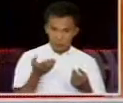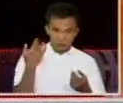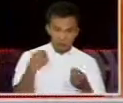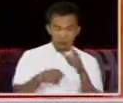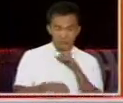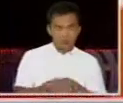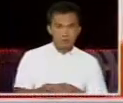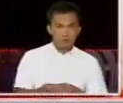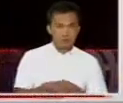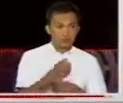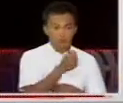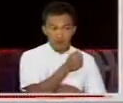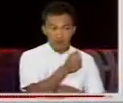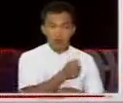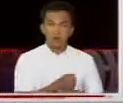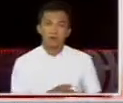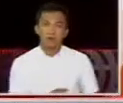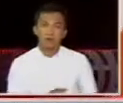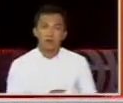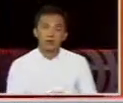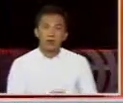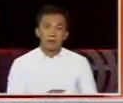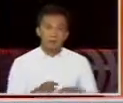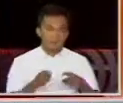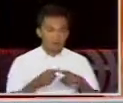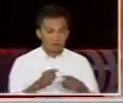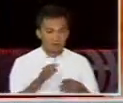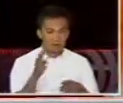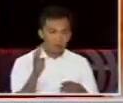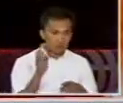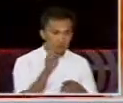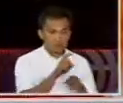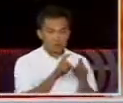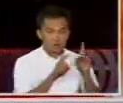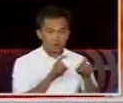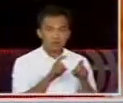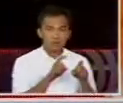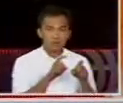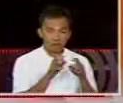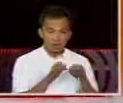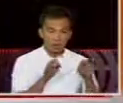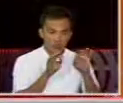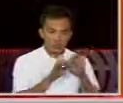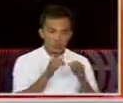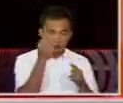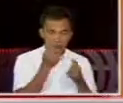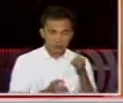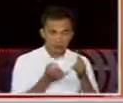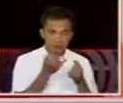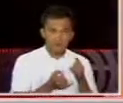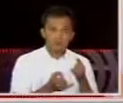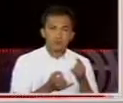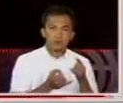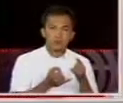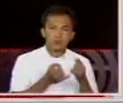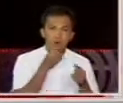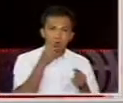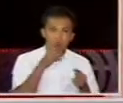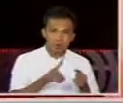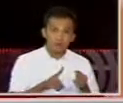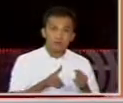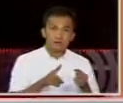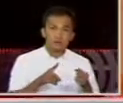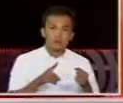own lookout. But for them to question the validity of a final and executory order or